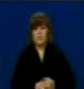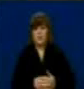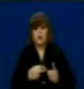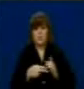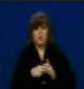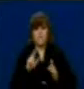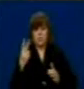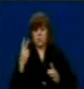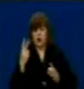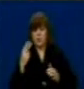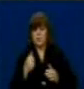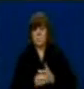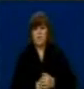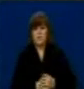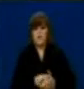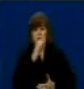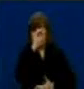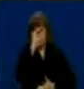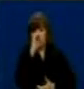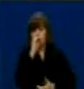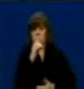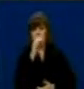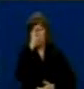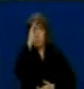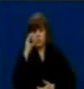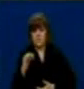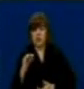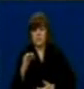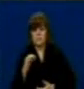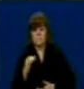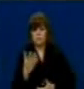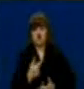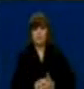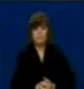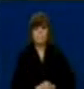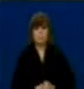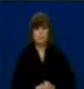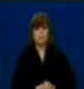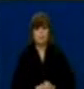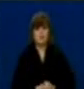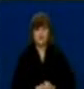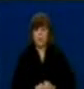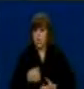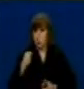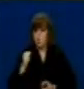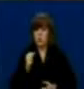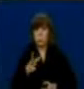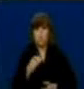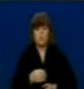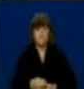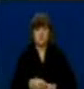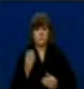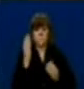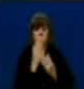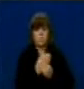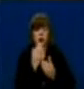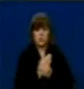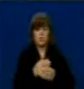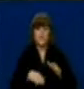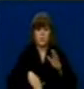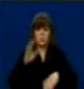2012 në Kosovë ishte 0,47% të brutoproduktit vendor. Numri i lëndëve të grumbulluara u rrit